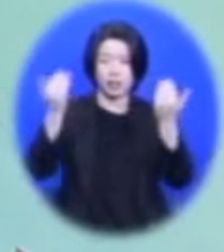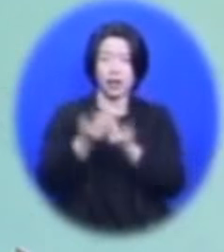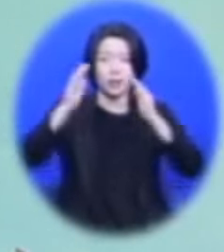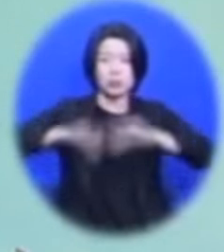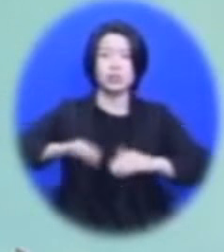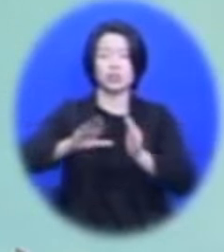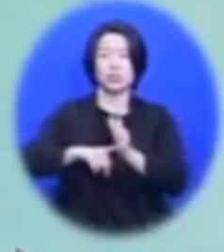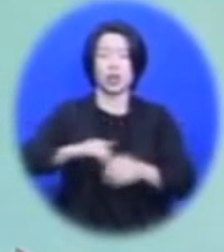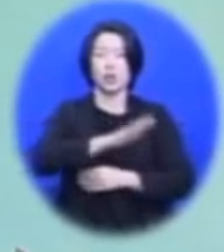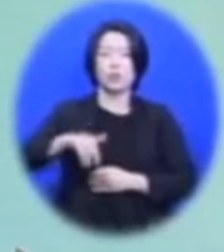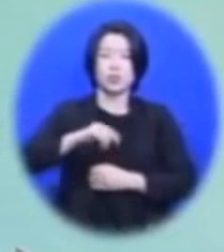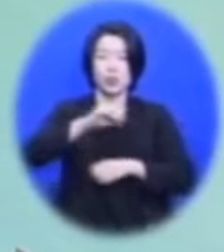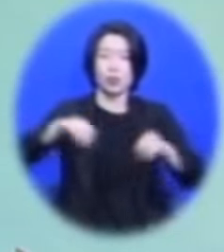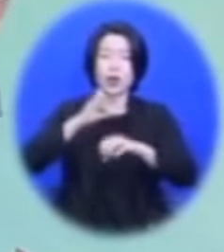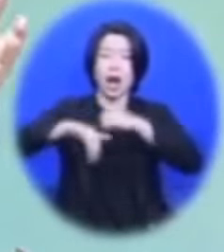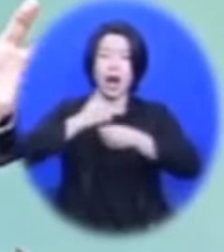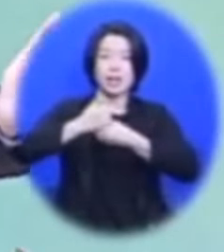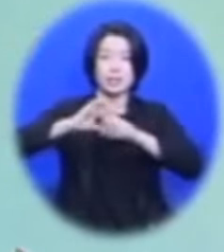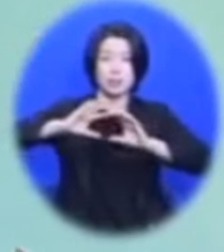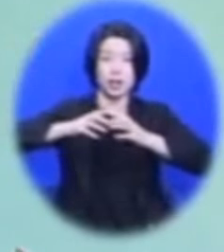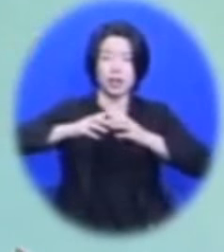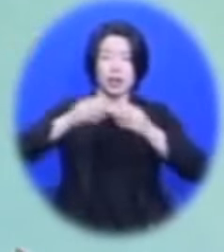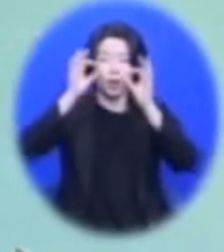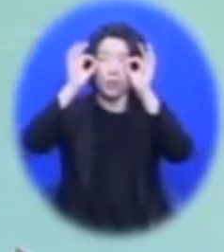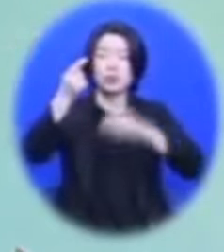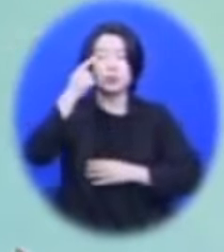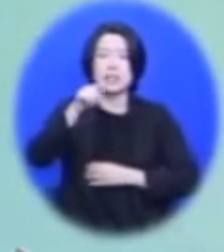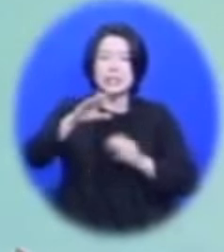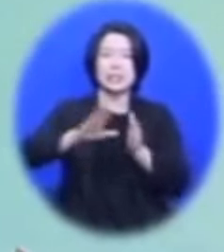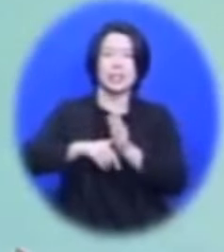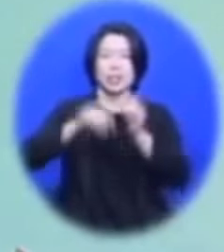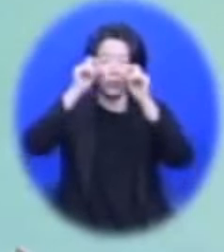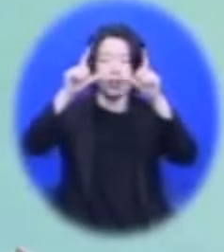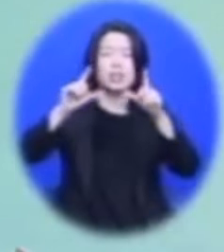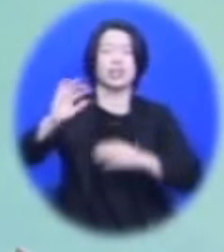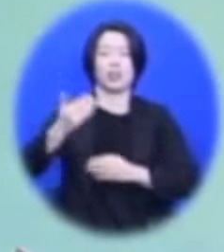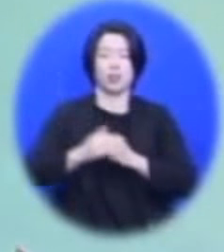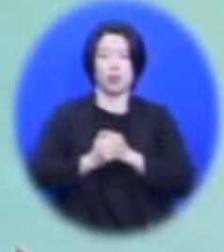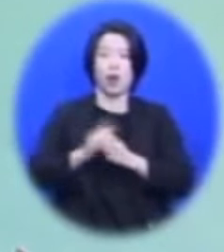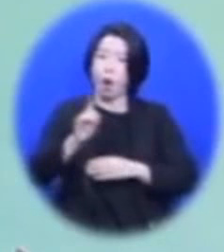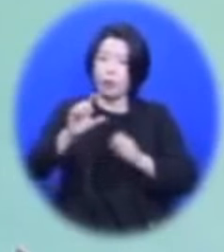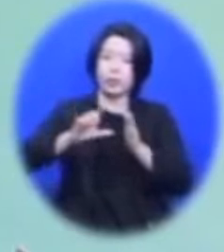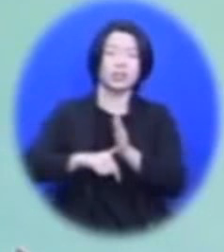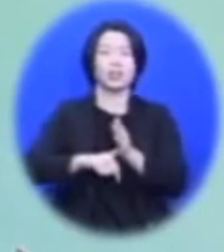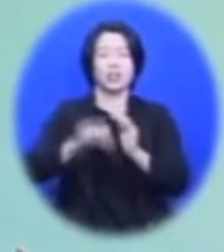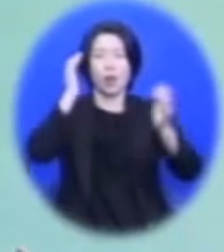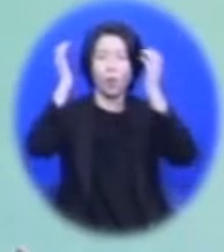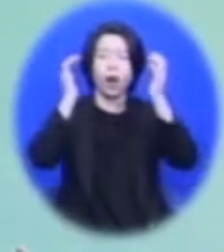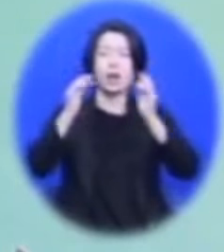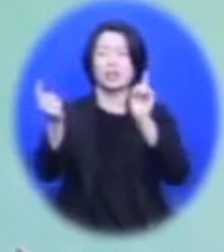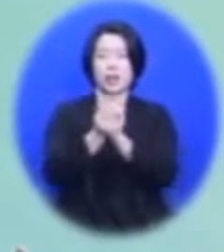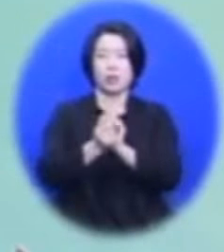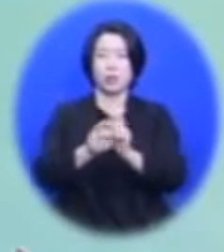오히려 우리는 하나님의 나라를 보는 눈이 그때서야 열리게도 됩니다. 그래서 어떤 때는 환난을 당하고